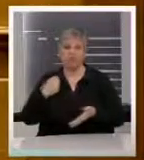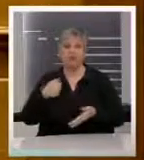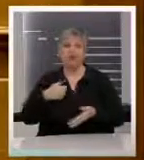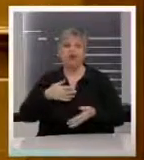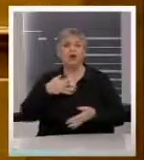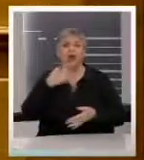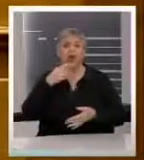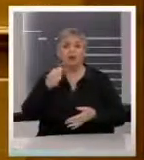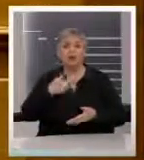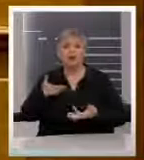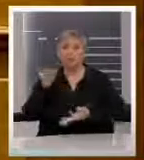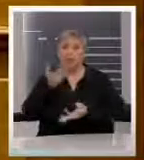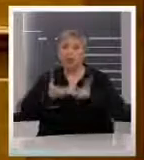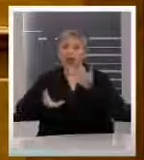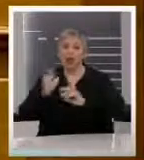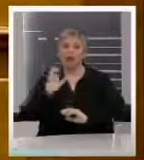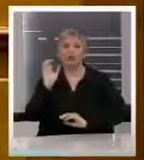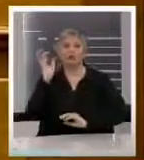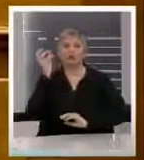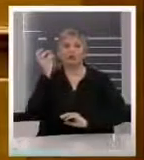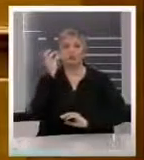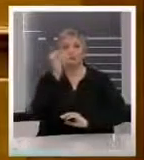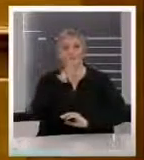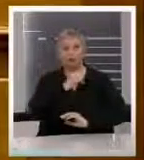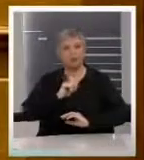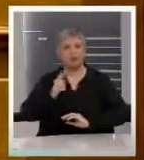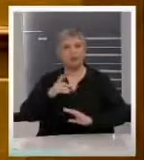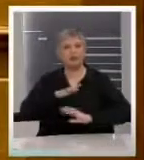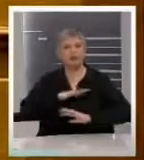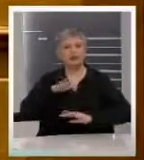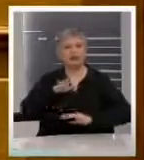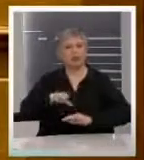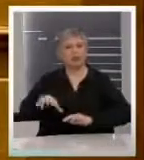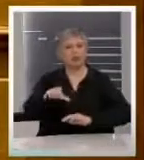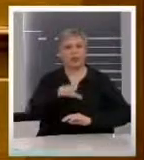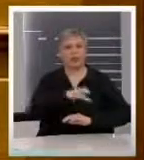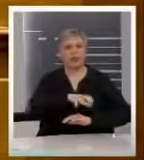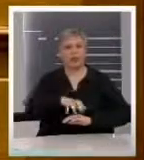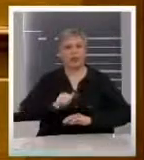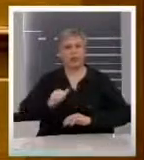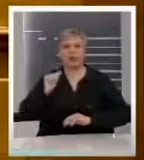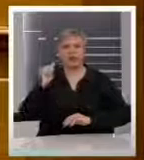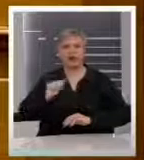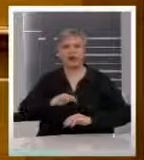την αντικατάσταση των λαμπτήρων σε όλα τα στρατόπεδα, χωρίς να πληρώσει το Υπουργείο Εθνικής Άμυνας ούτε ένα